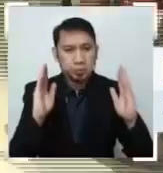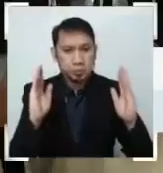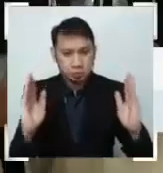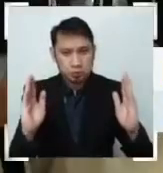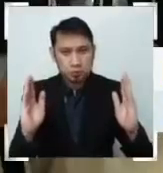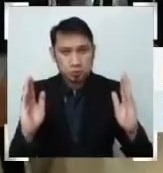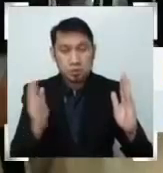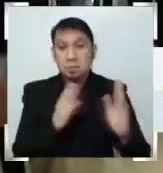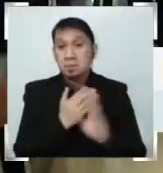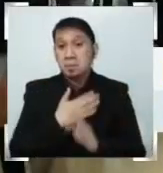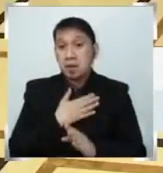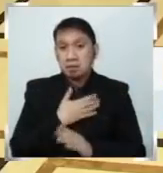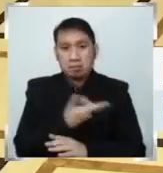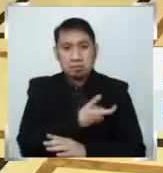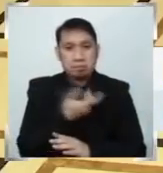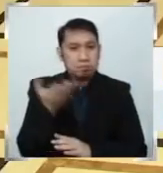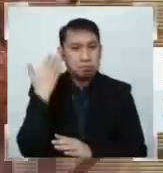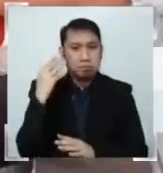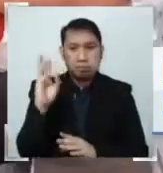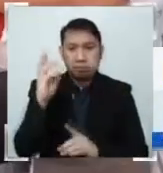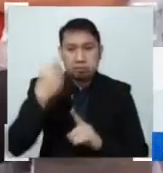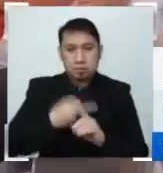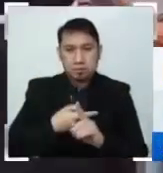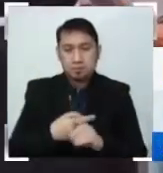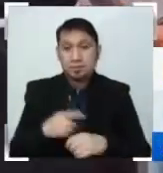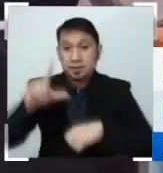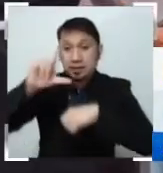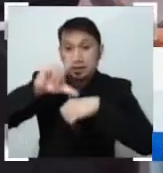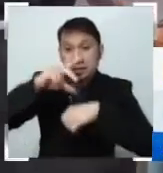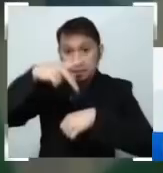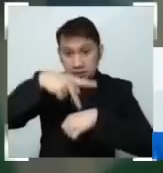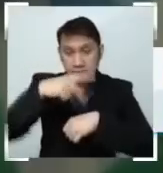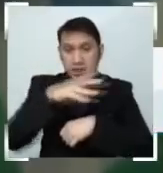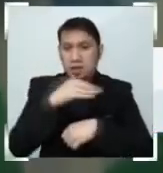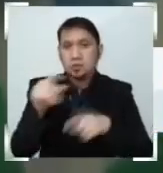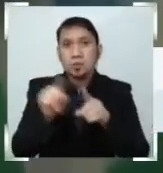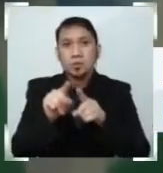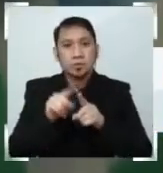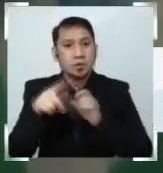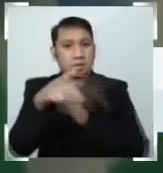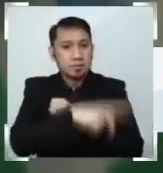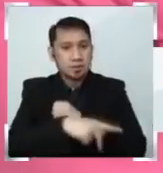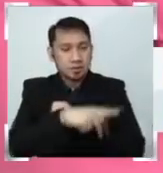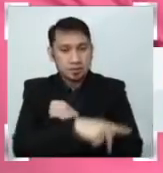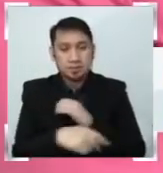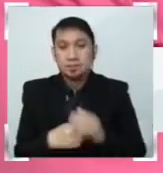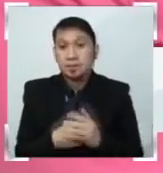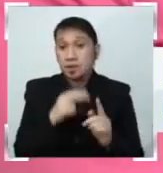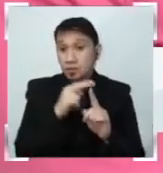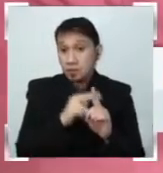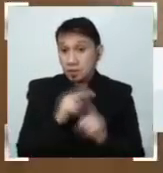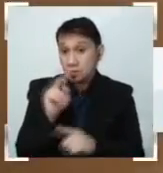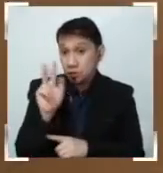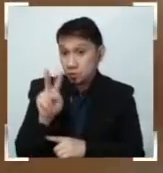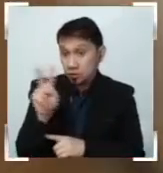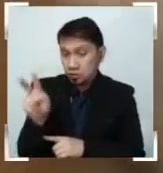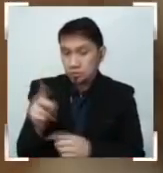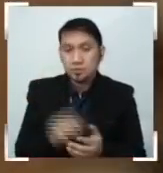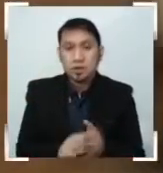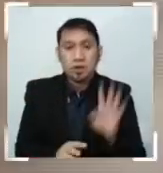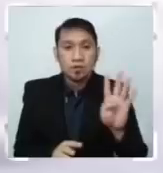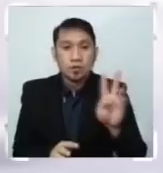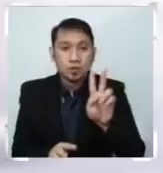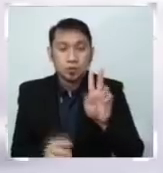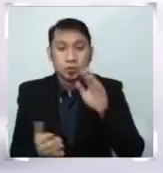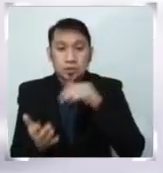first initial vaccine. Pati sa Las Piñas at mga probinsya. As of November 22, 42,599